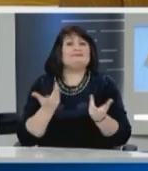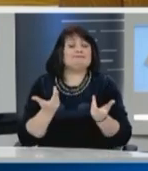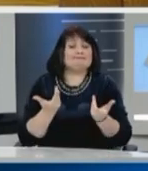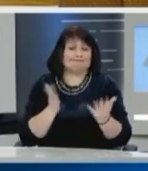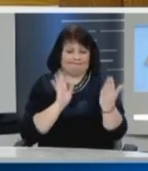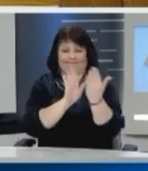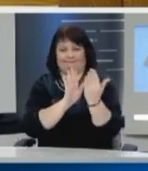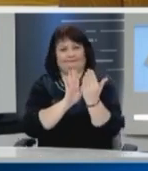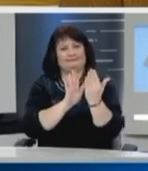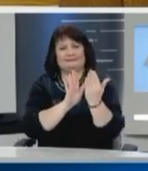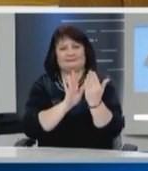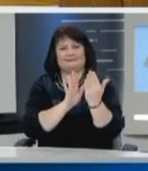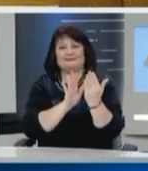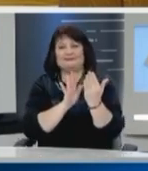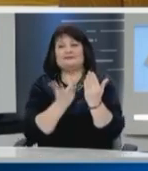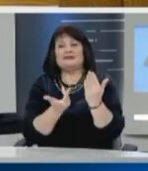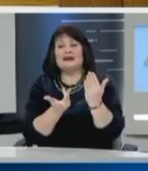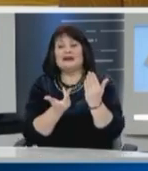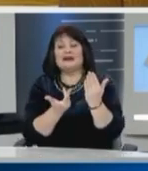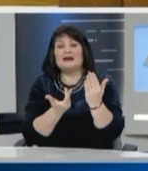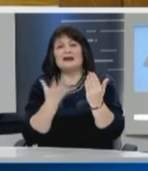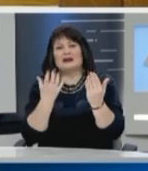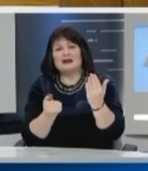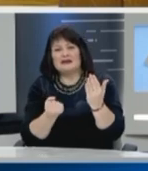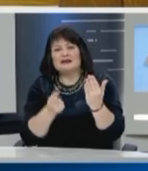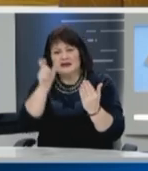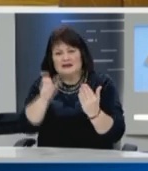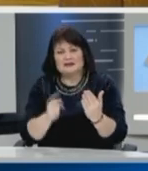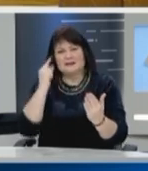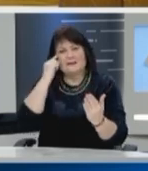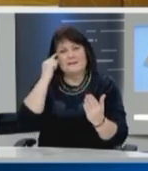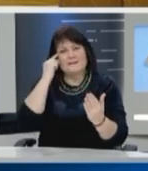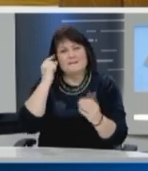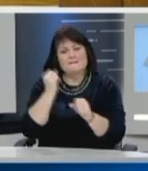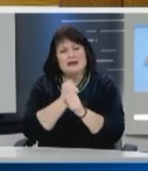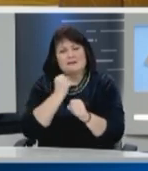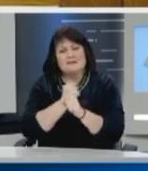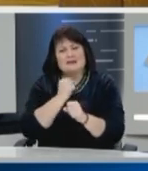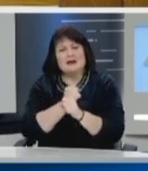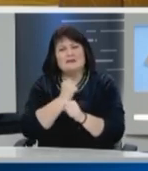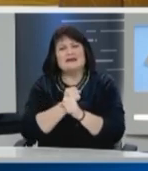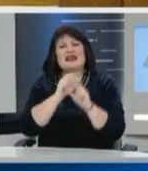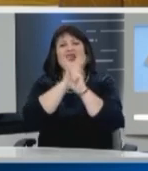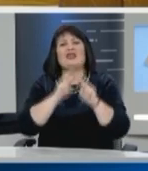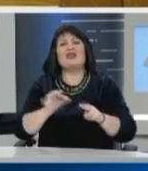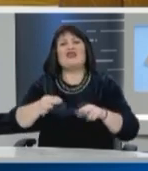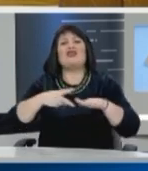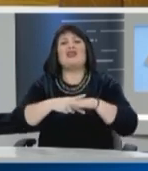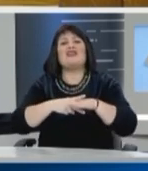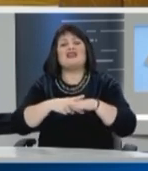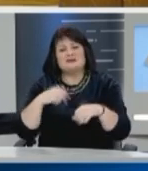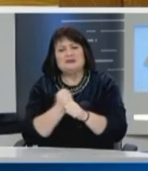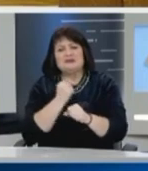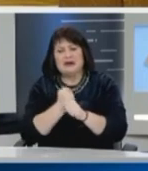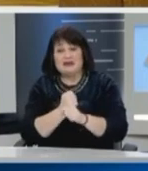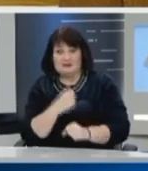παρότι απέναντί μας είχαμε την αιμονική στάση ενός μέρους των δανειστών μας, του Διεθνούς Νομισματικού Ταμείου,